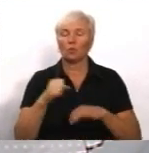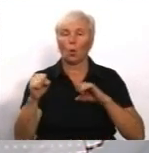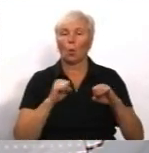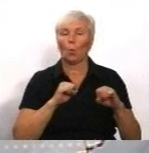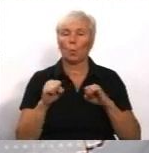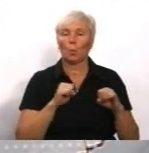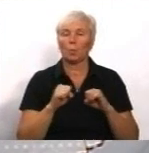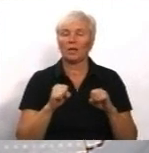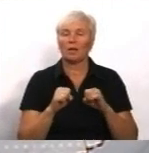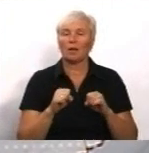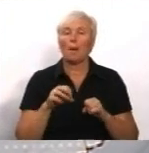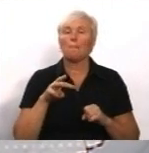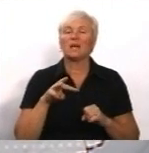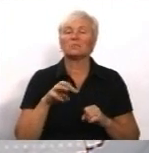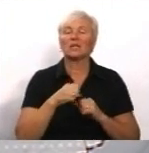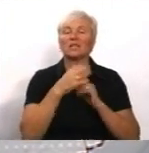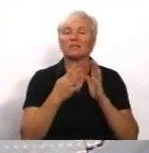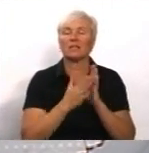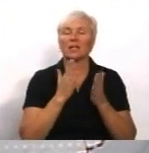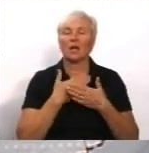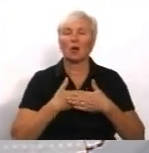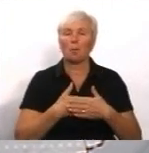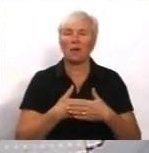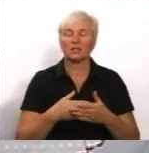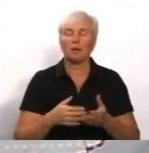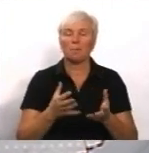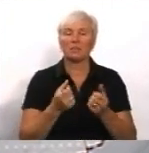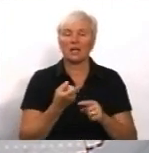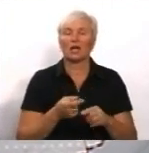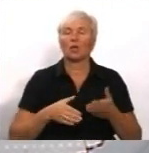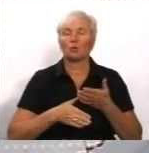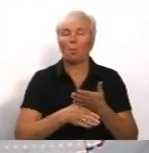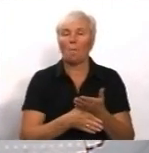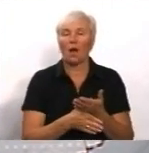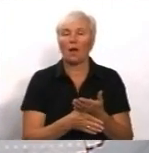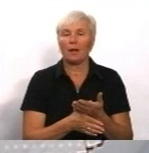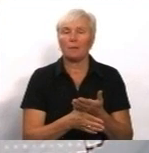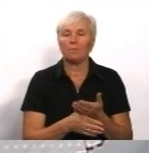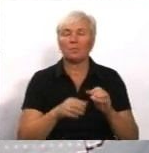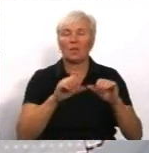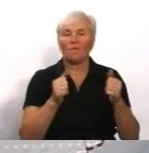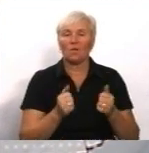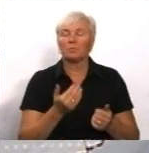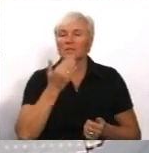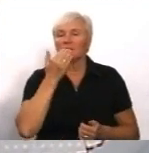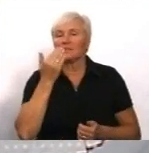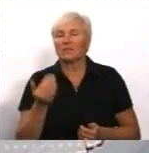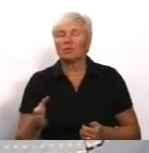Максимовича 19 є громадська приймальня, яка допомагає оформити звернення